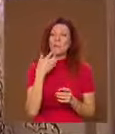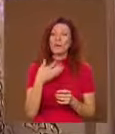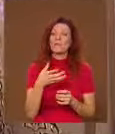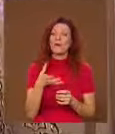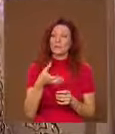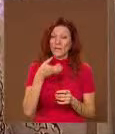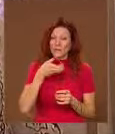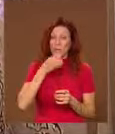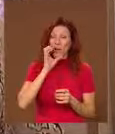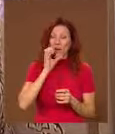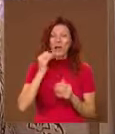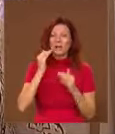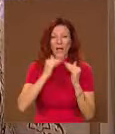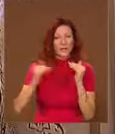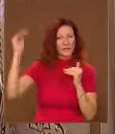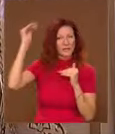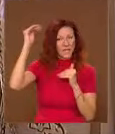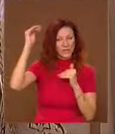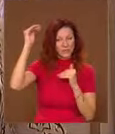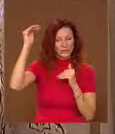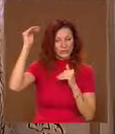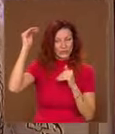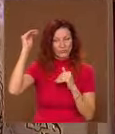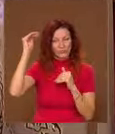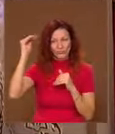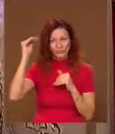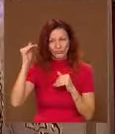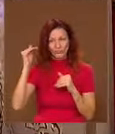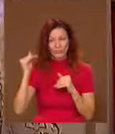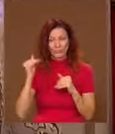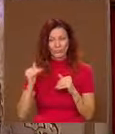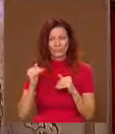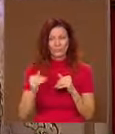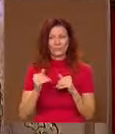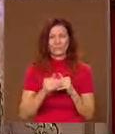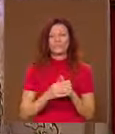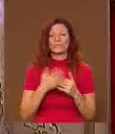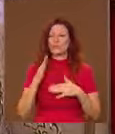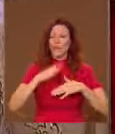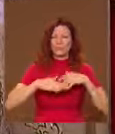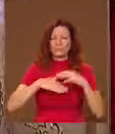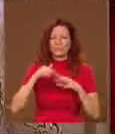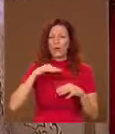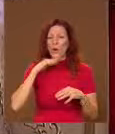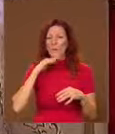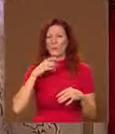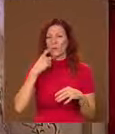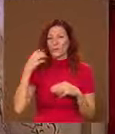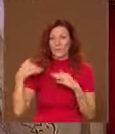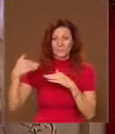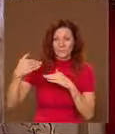по начина, установен от църквата, да се извършва таинството на светото